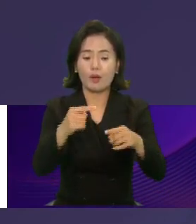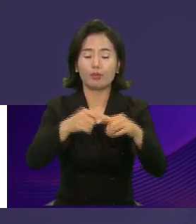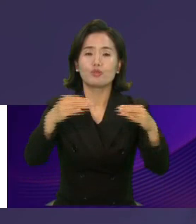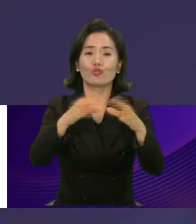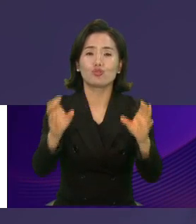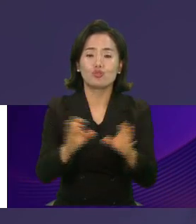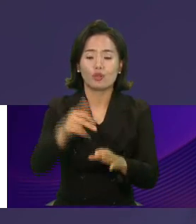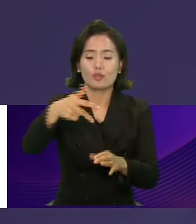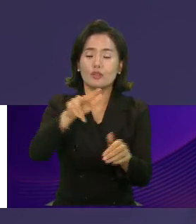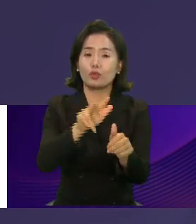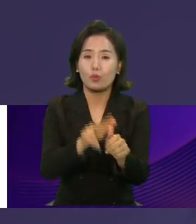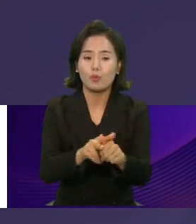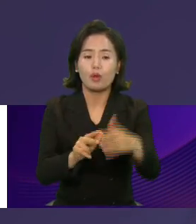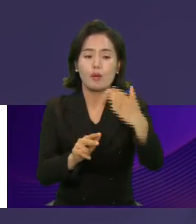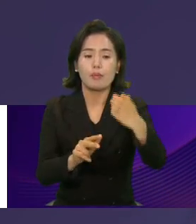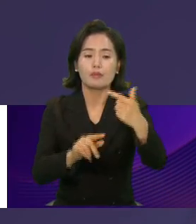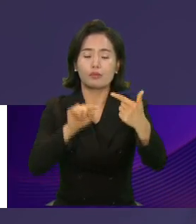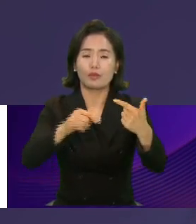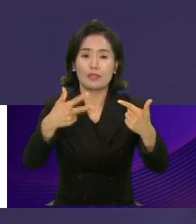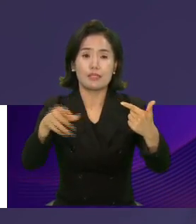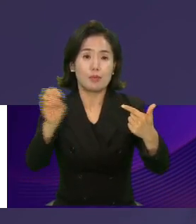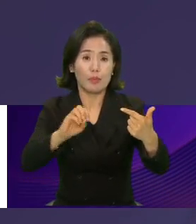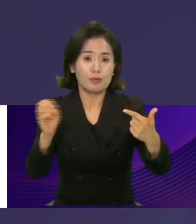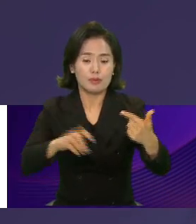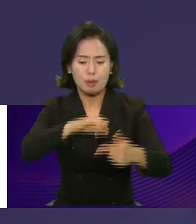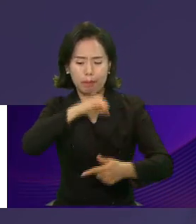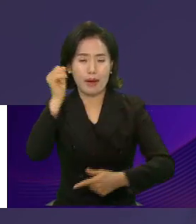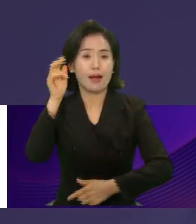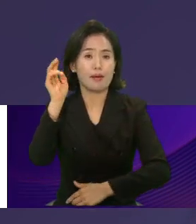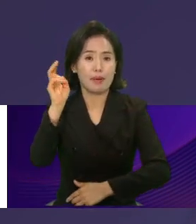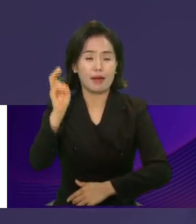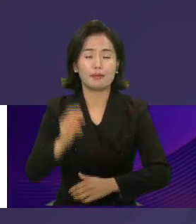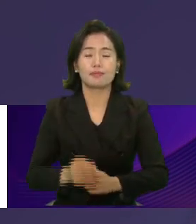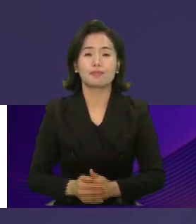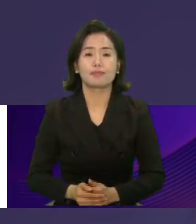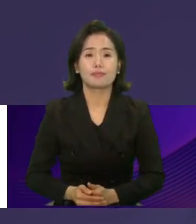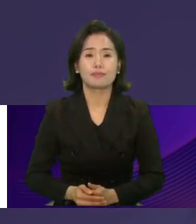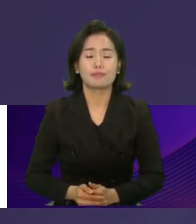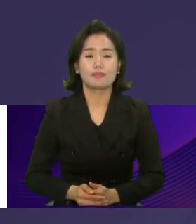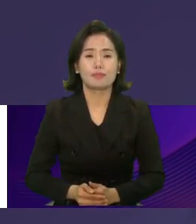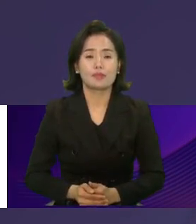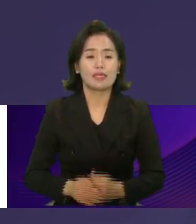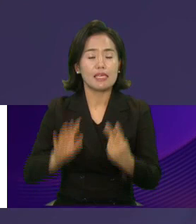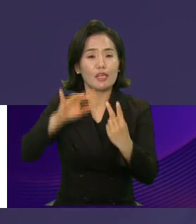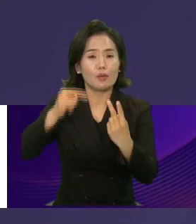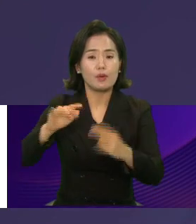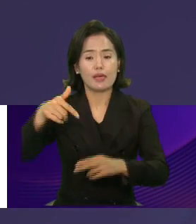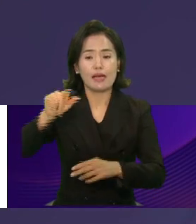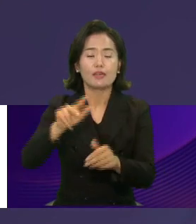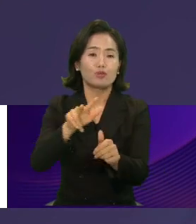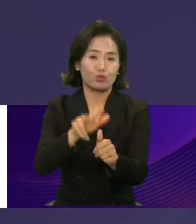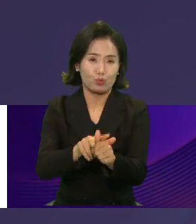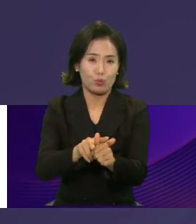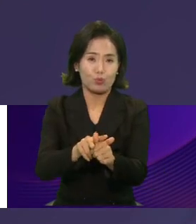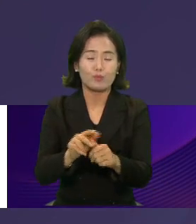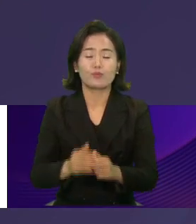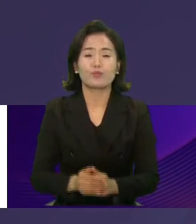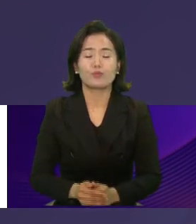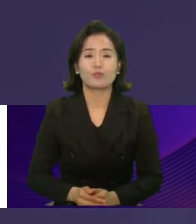더불어민주당 정진욱 후보가 86.7%로 당선이 유력시 되고 있습니다. 2위는 국민의힘 강현구 후보입니다.